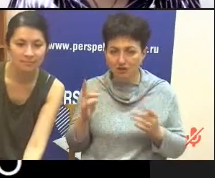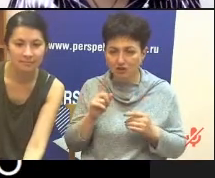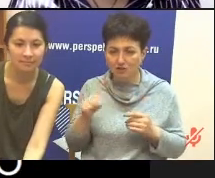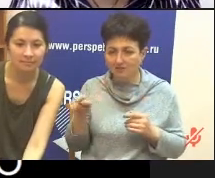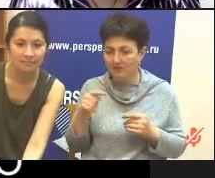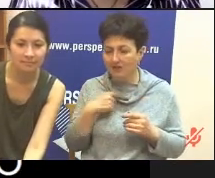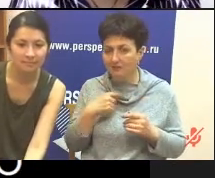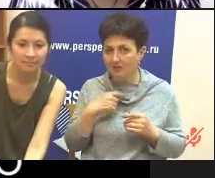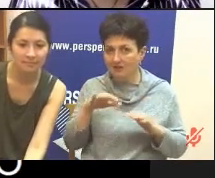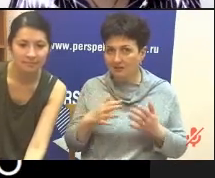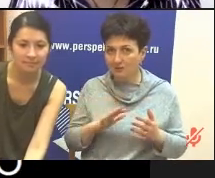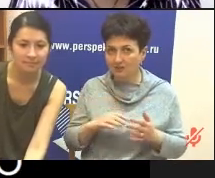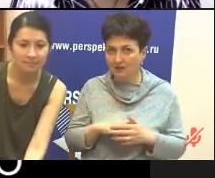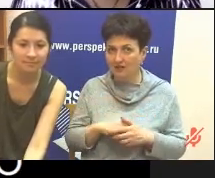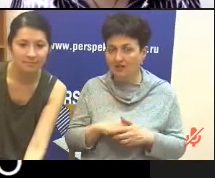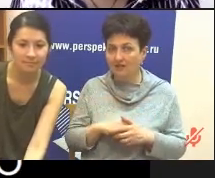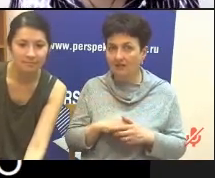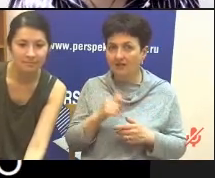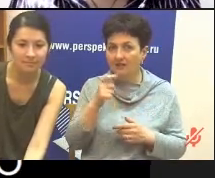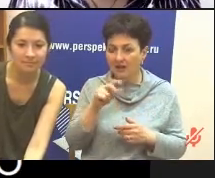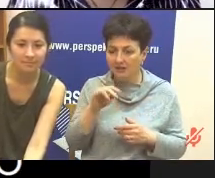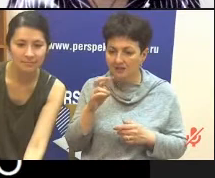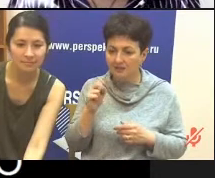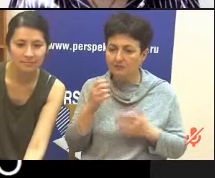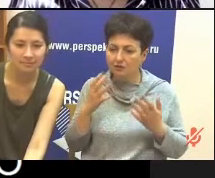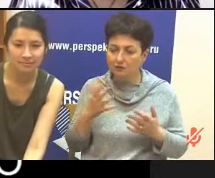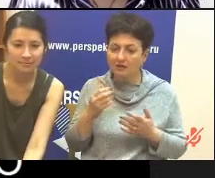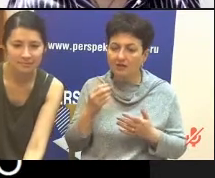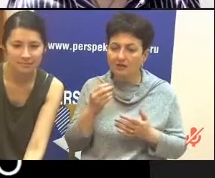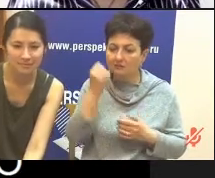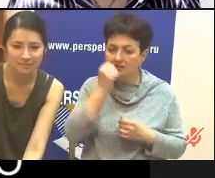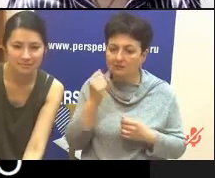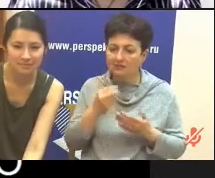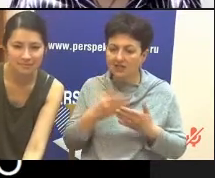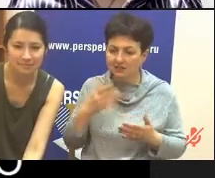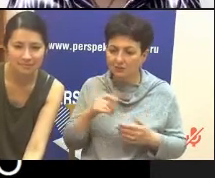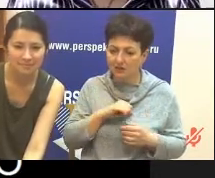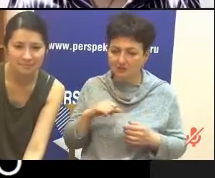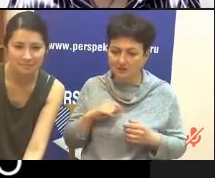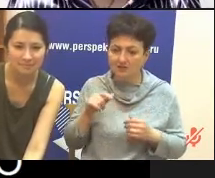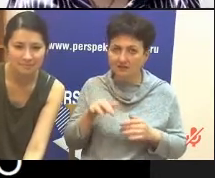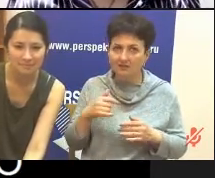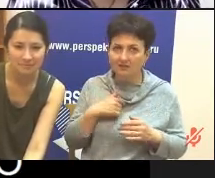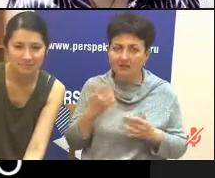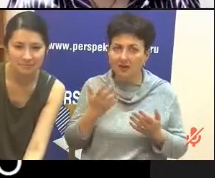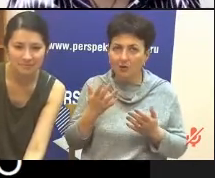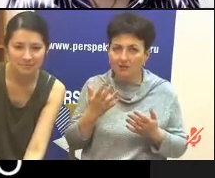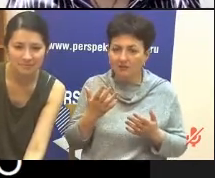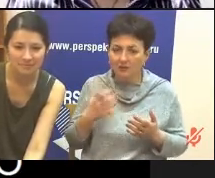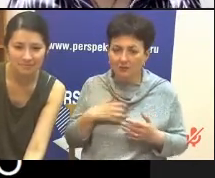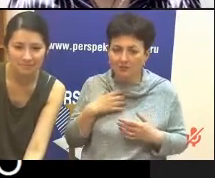подсобирать, и чтобы кейсы были поинтереснее и пошире, ну и чтобы вы от меня не устали. Вот. Галина, большое спасибо за высокую